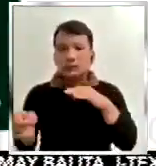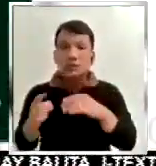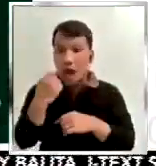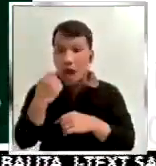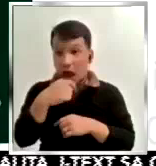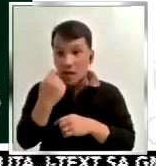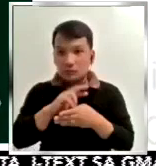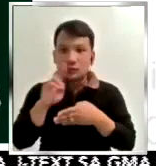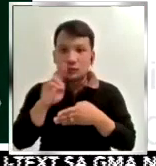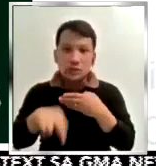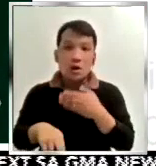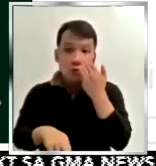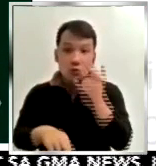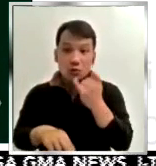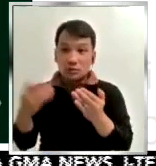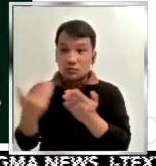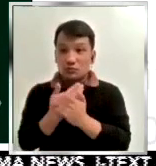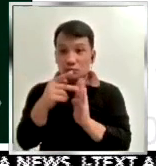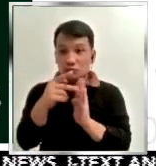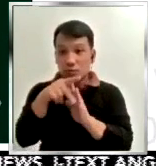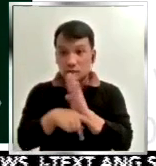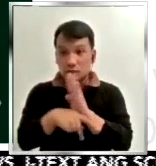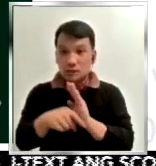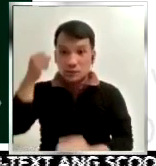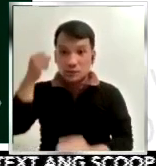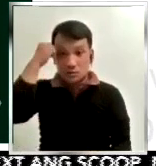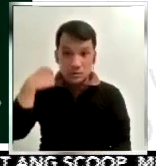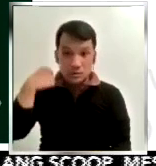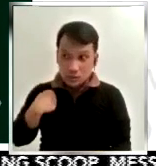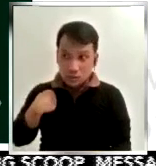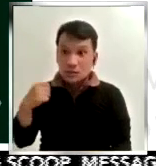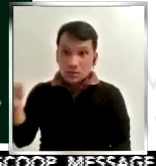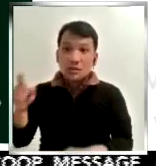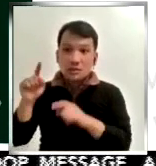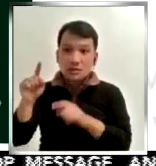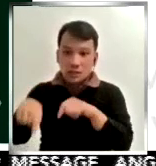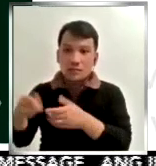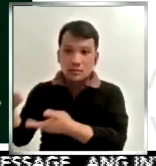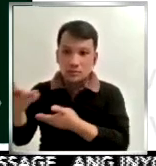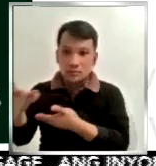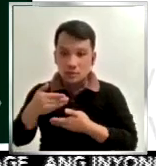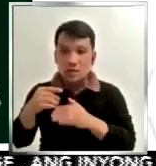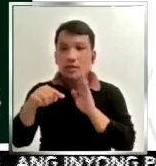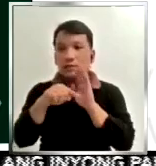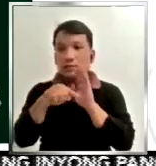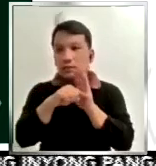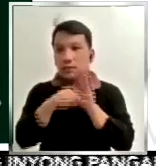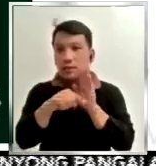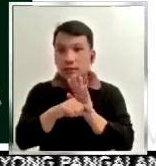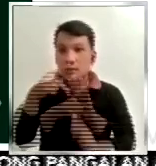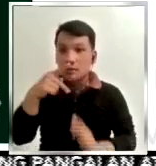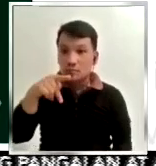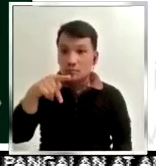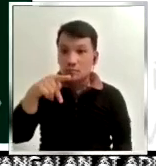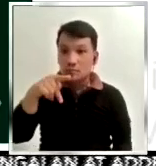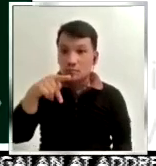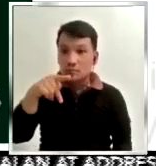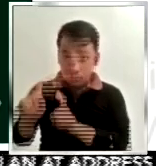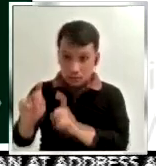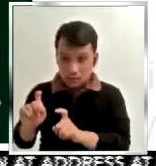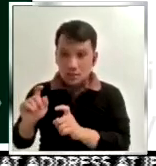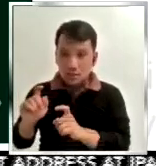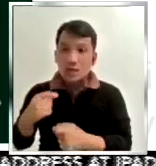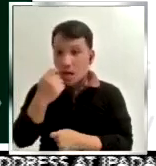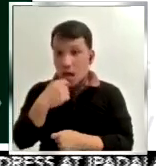kailangan makapagbigay ng negative PCR test result ang pasahero mula sa rehistradong laboratorio nang di lalampas 72